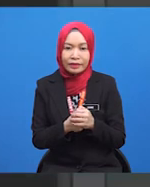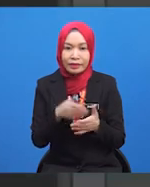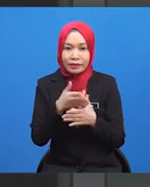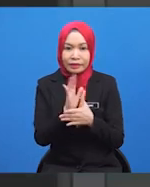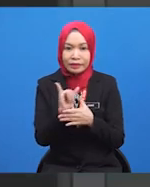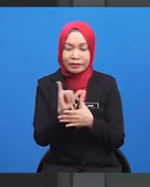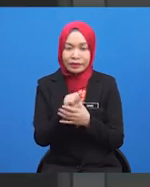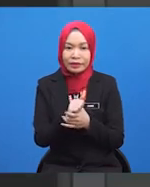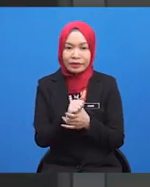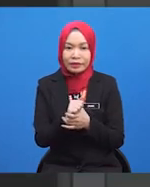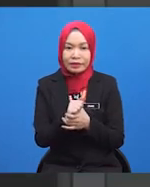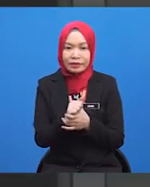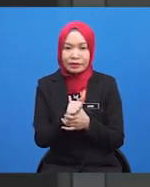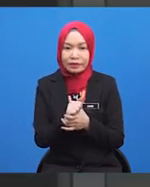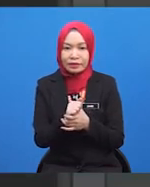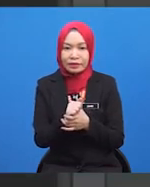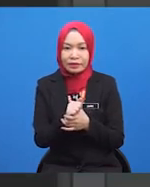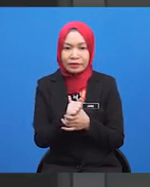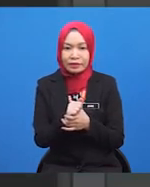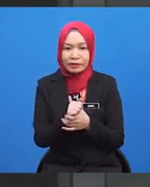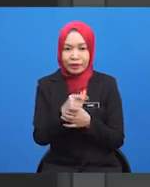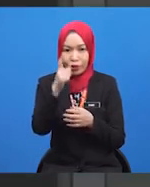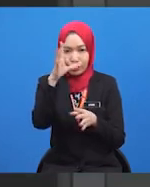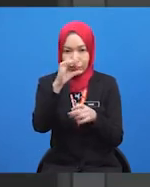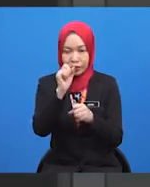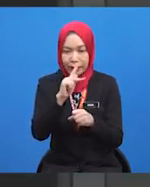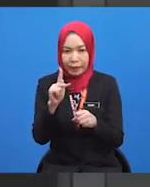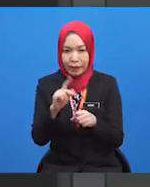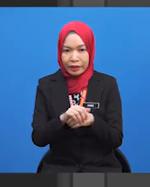Seterusnya, panduan membesarkan imej.